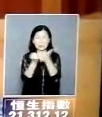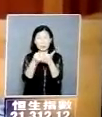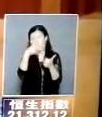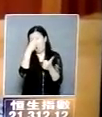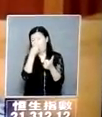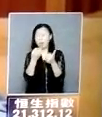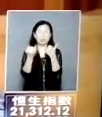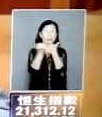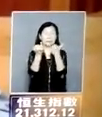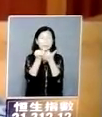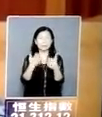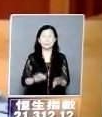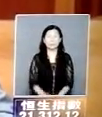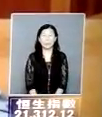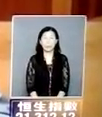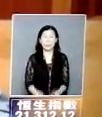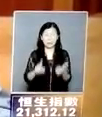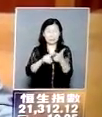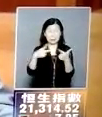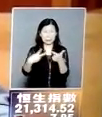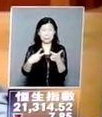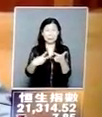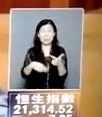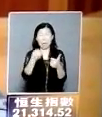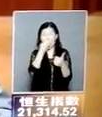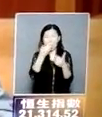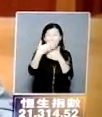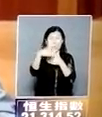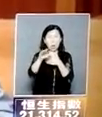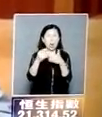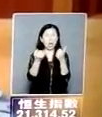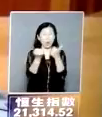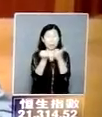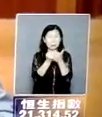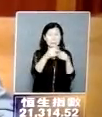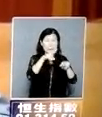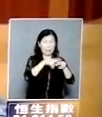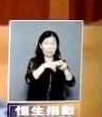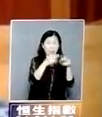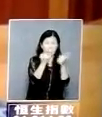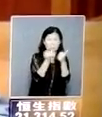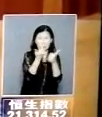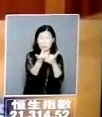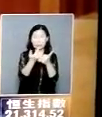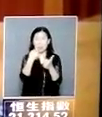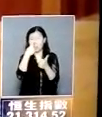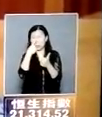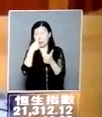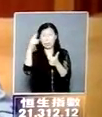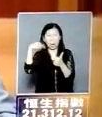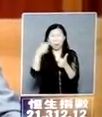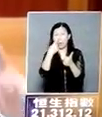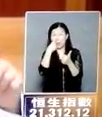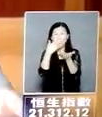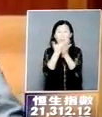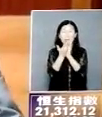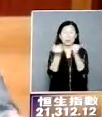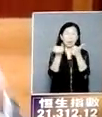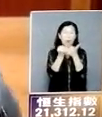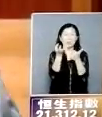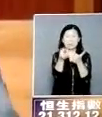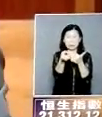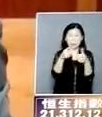生，跟着来自香港以外的学生是什么呢？是大陆学生。外国学生有几多？绝少。范